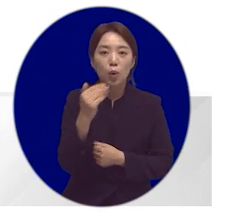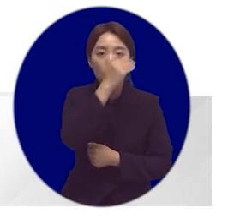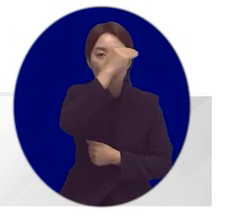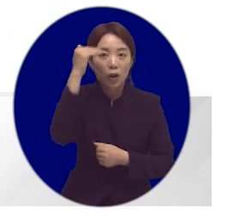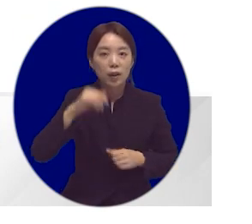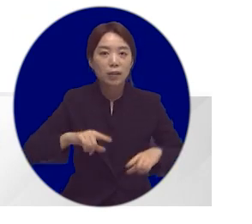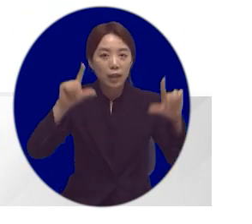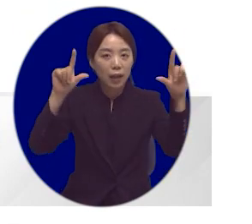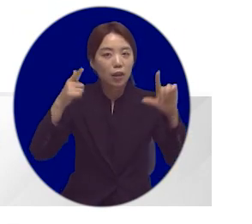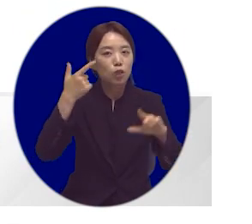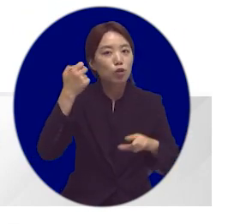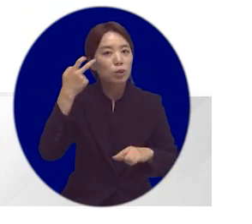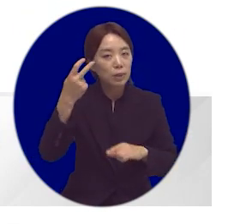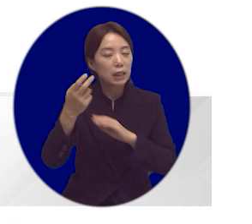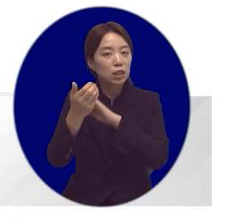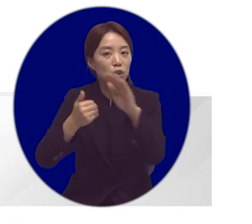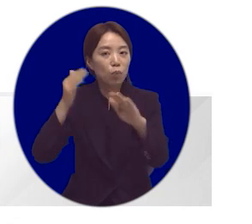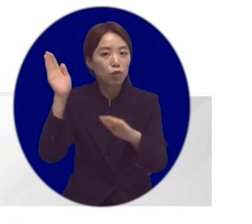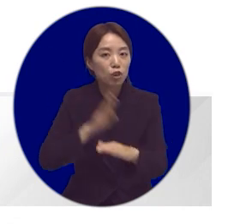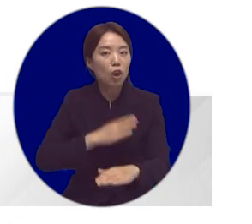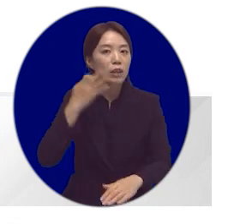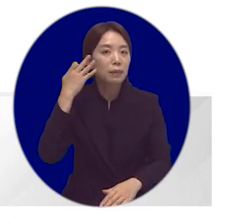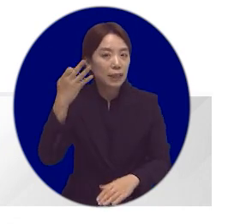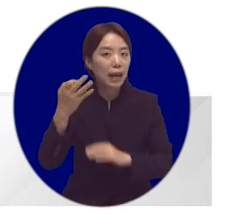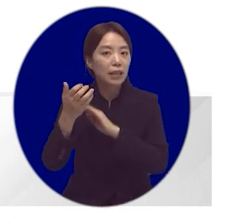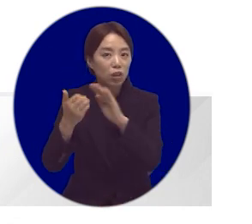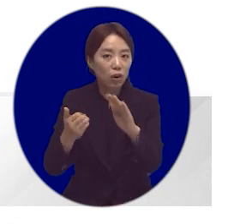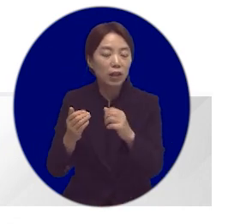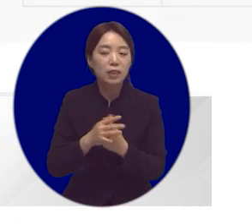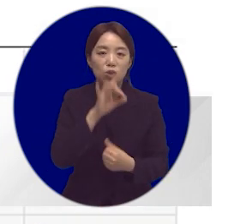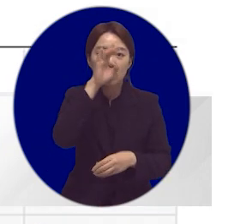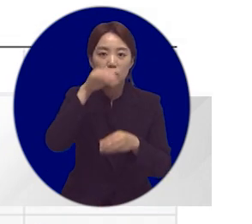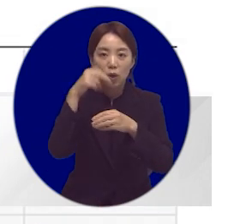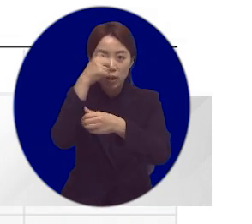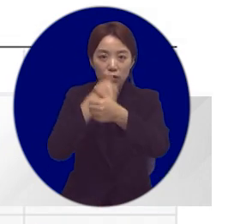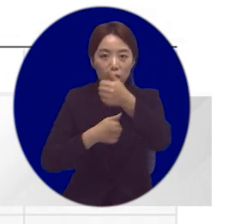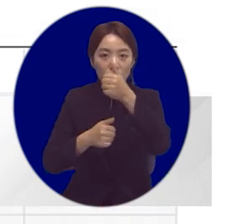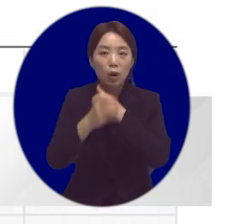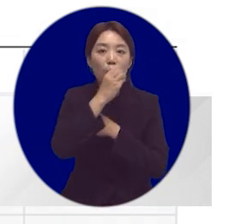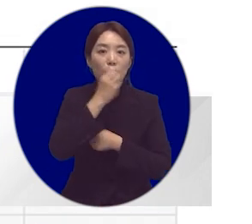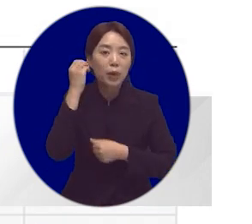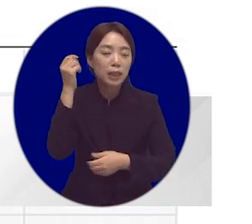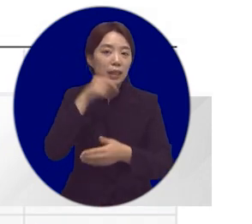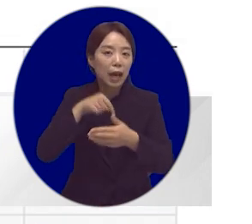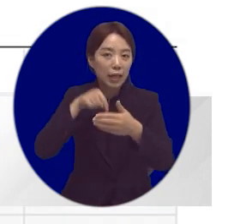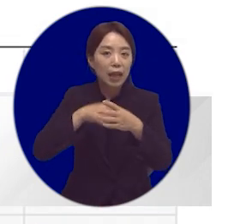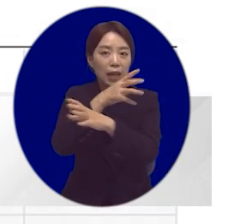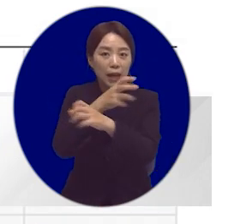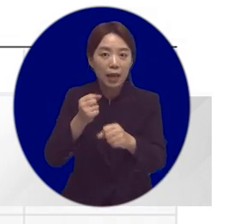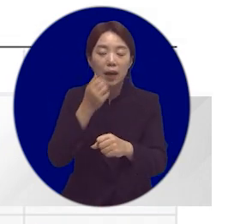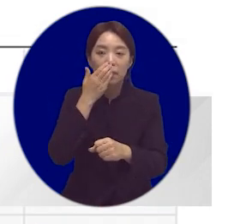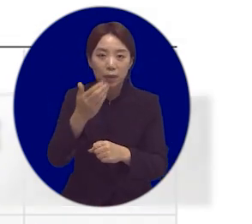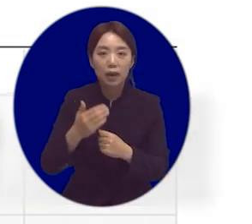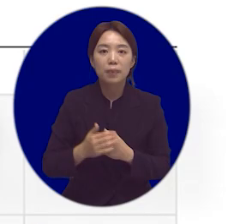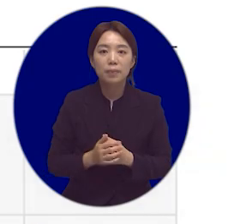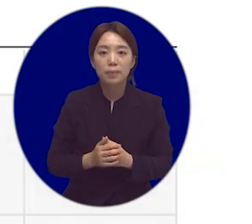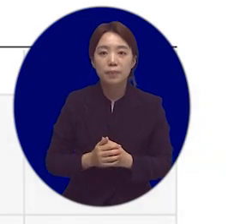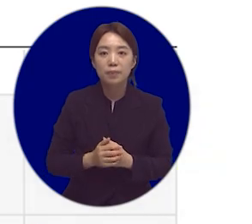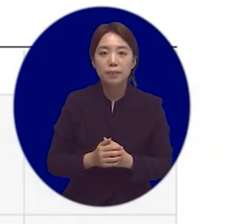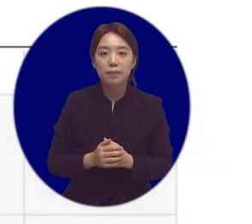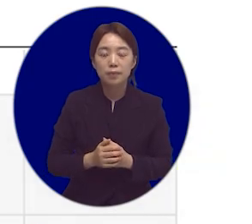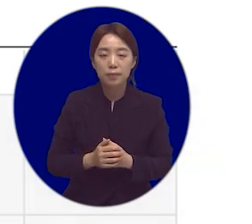예정일의 62일 전부터 14일 전까지 중앙선거관리위원회 홈페이지 내 통합 예약 시스템으로 사전 예약하면